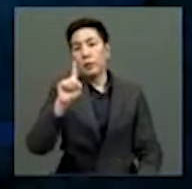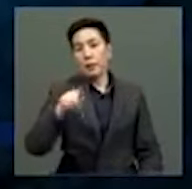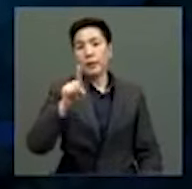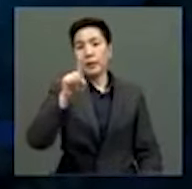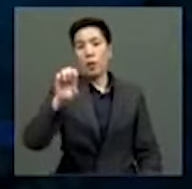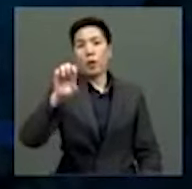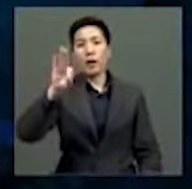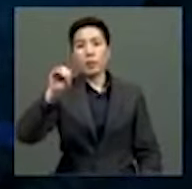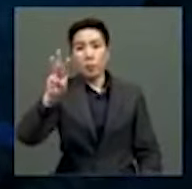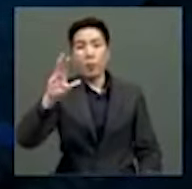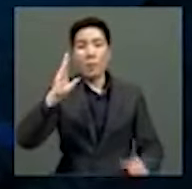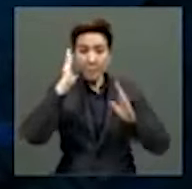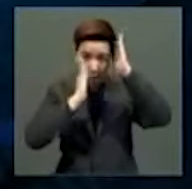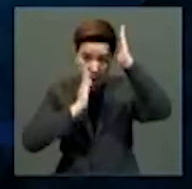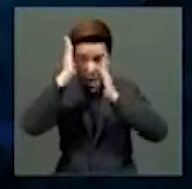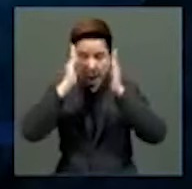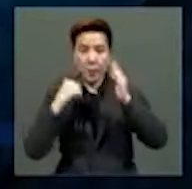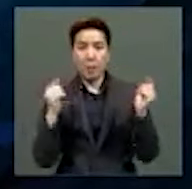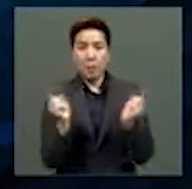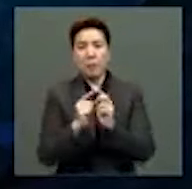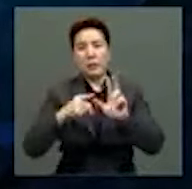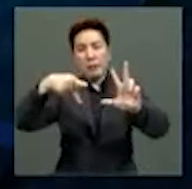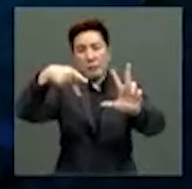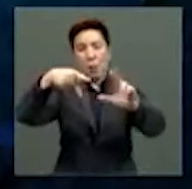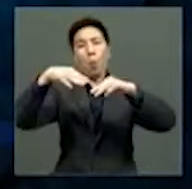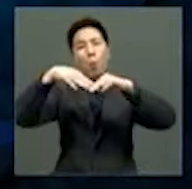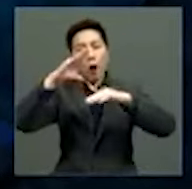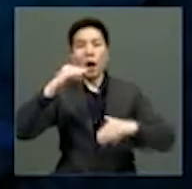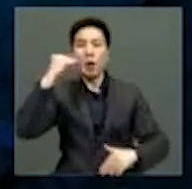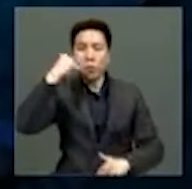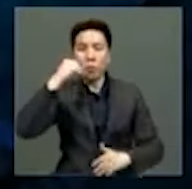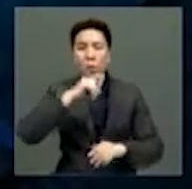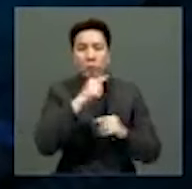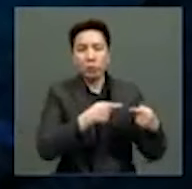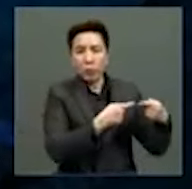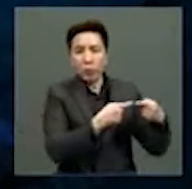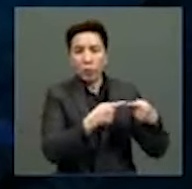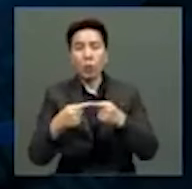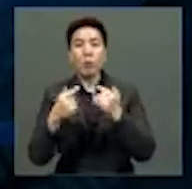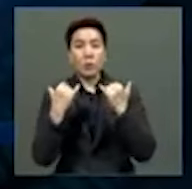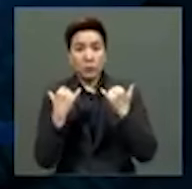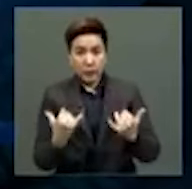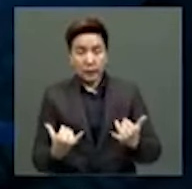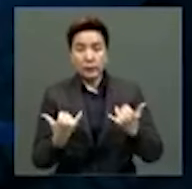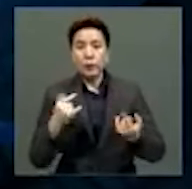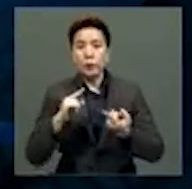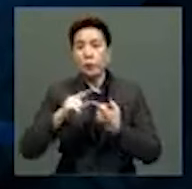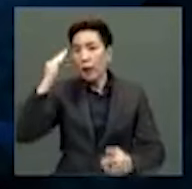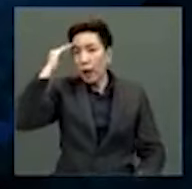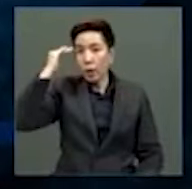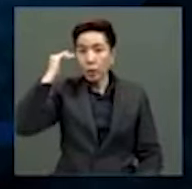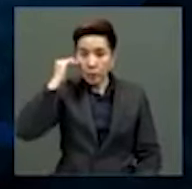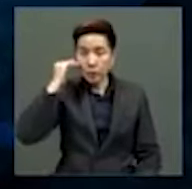1,196 รายมาเลเซียยังคง 3,000 กว่าอย่างต่อเนื่องเป็นระยะเวลานานพอสมควรนะคะแล้วก็เกาหลีใ